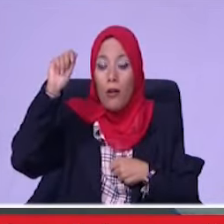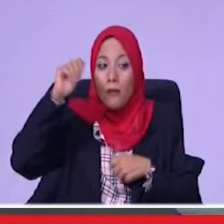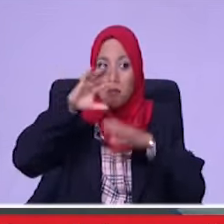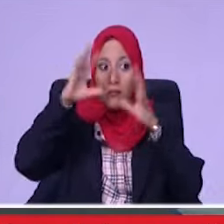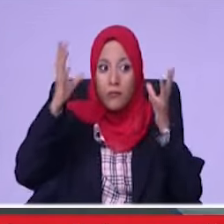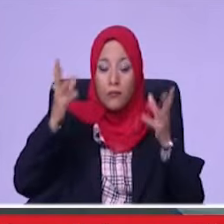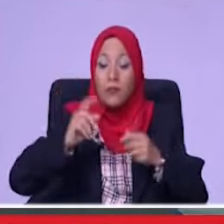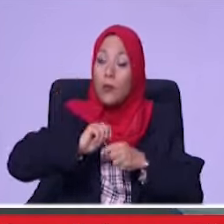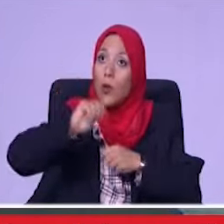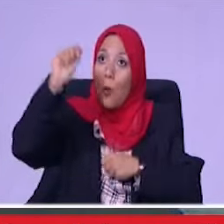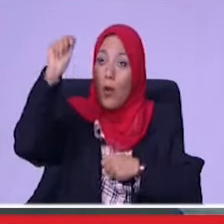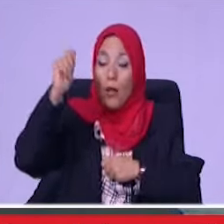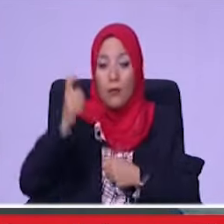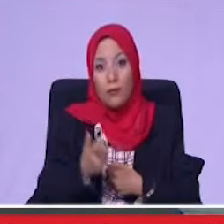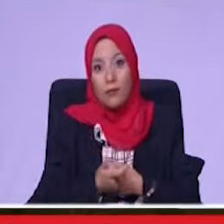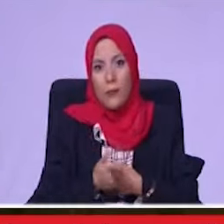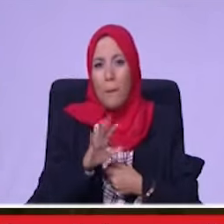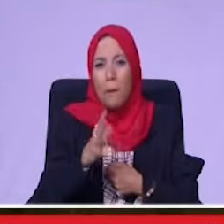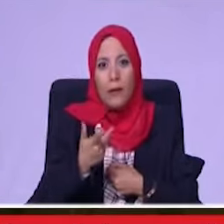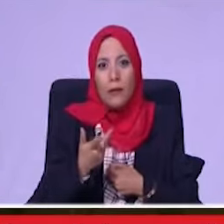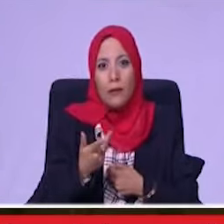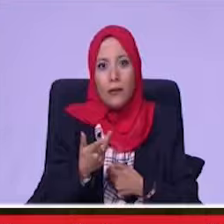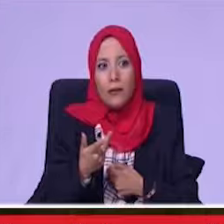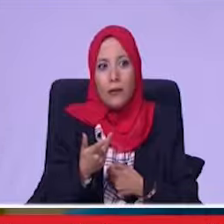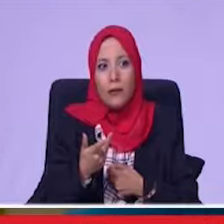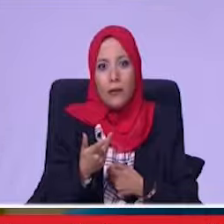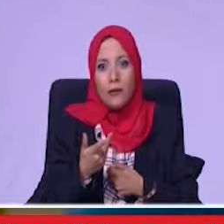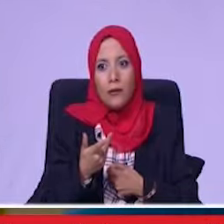طويل وطويل مين ده